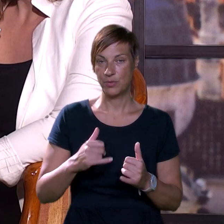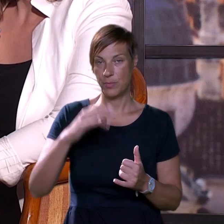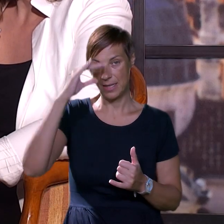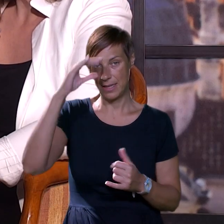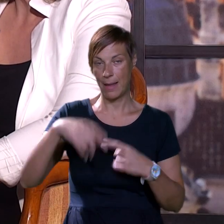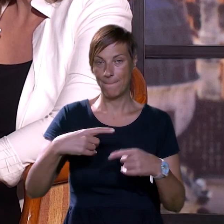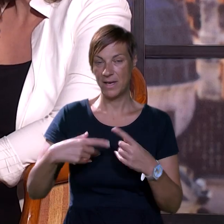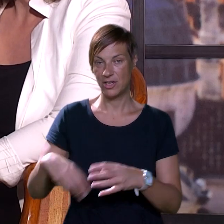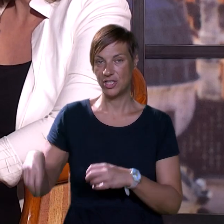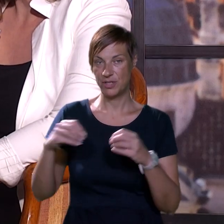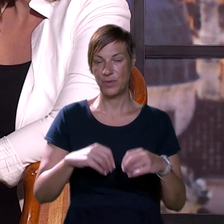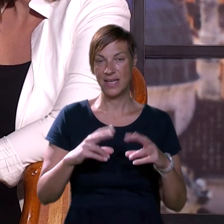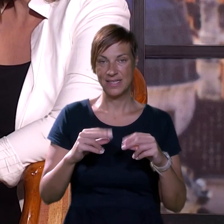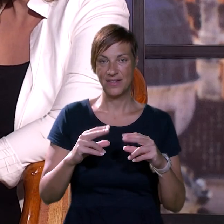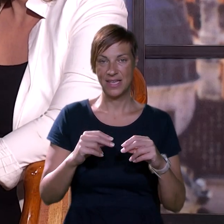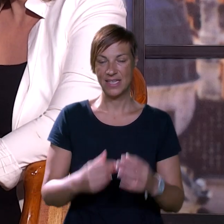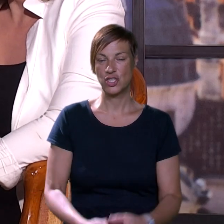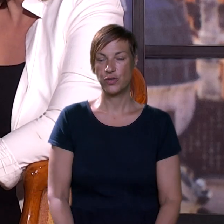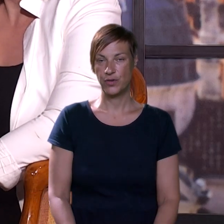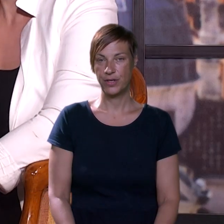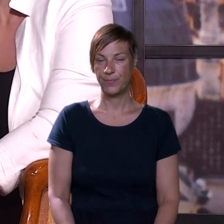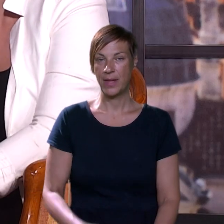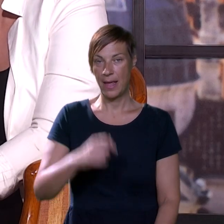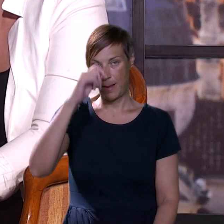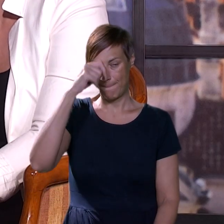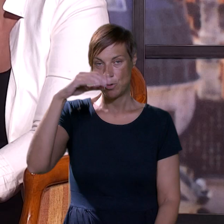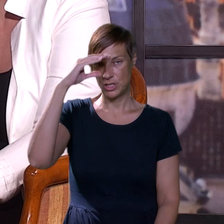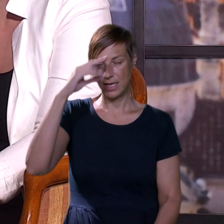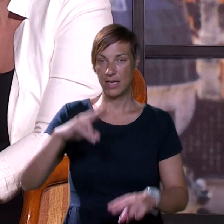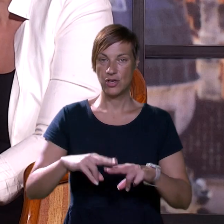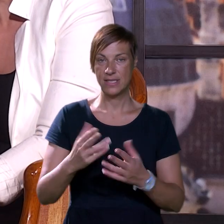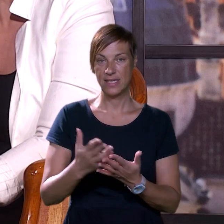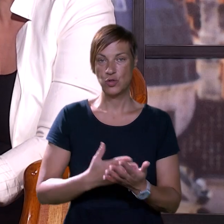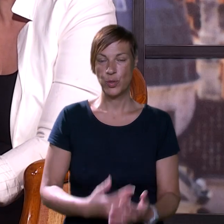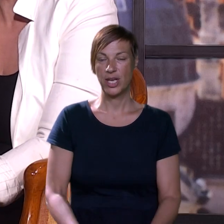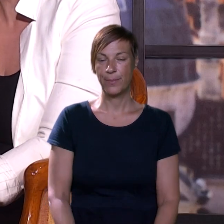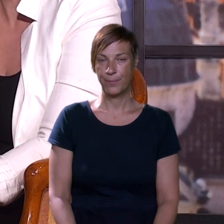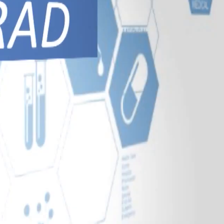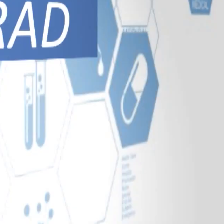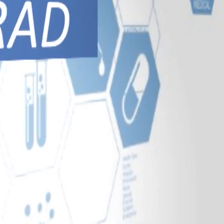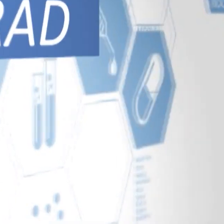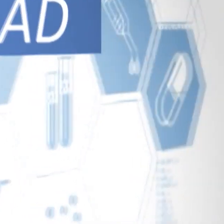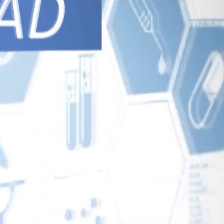ćemo pogledati jedan prilog, onda ćemo nastaviti naš razgovor. Poštovani gledatelji, ostanite uz nas.